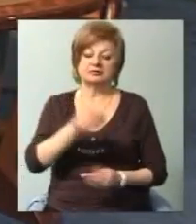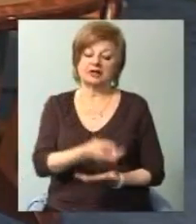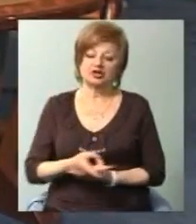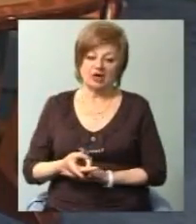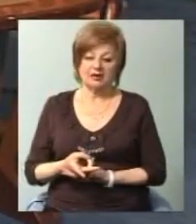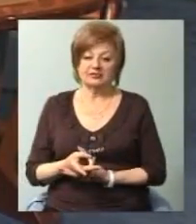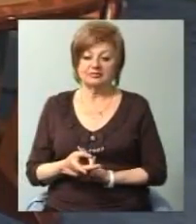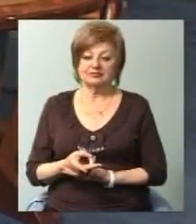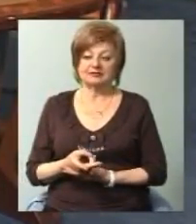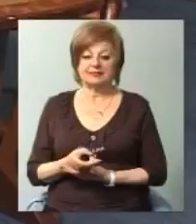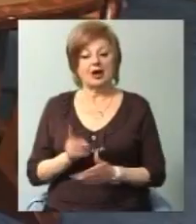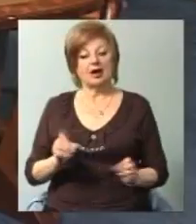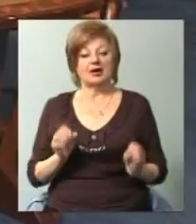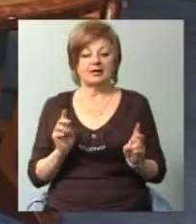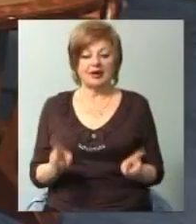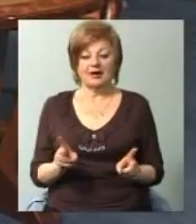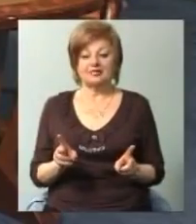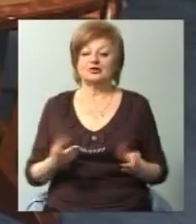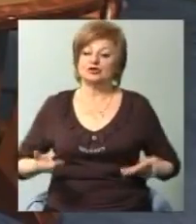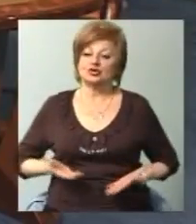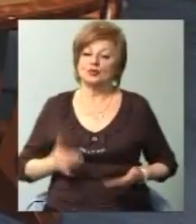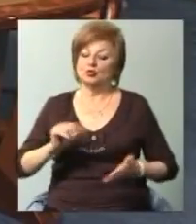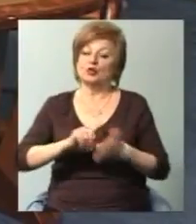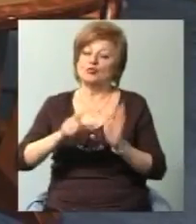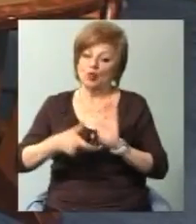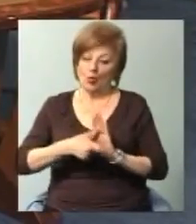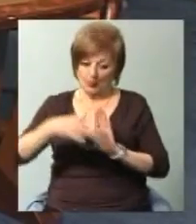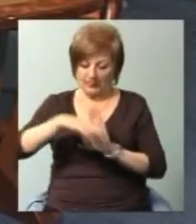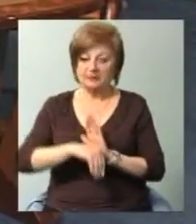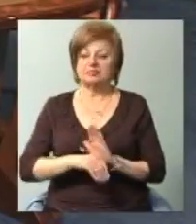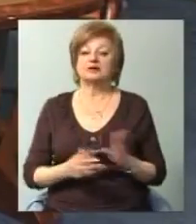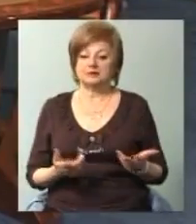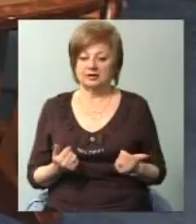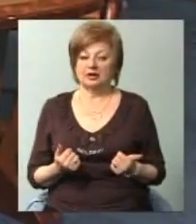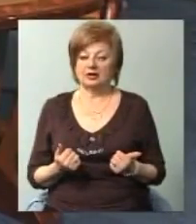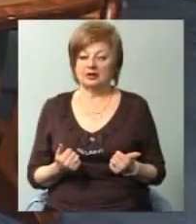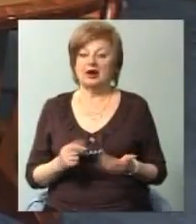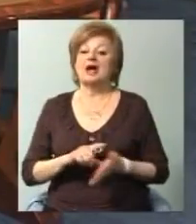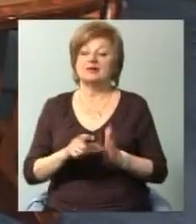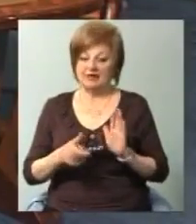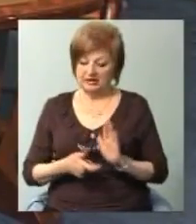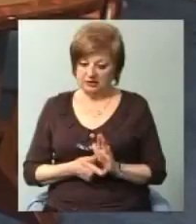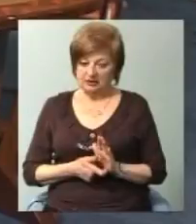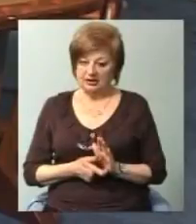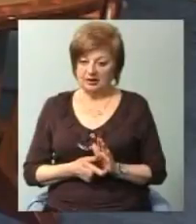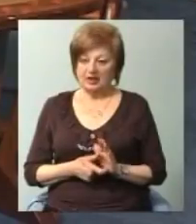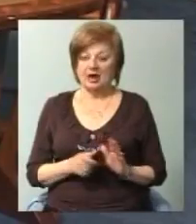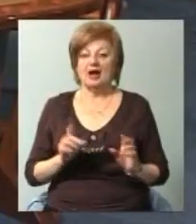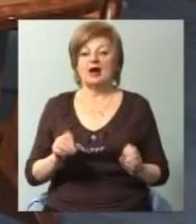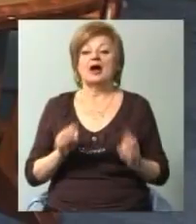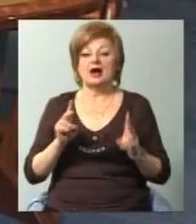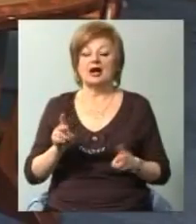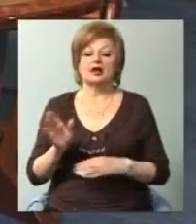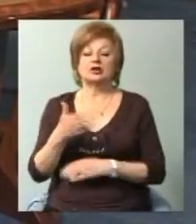лежати. І як вона живе у вас? У кімнаті, у квартирі, так, мешкає? Так, чи ви її десь тримаєте? А як саме ви